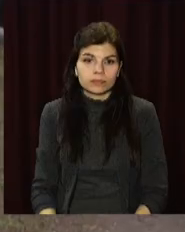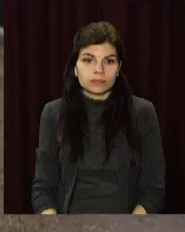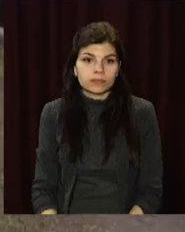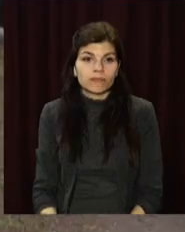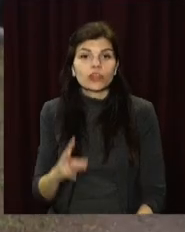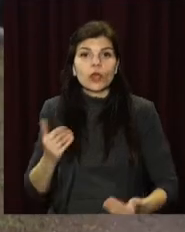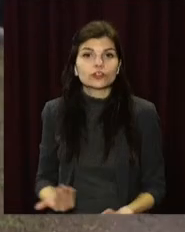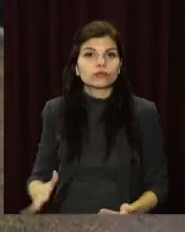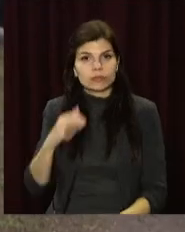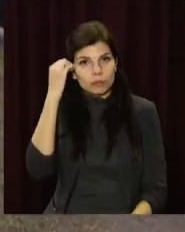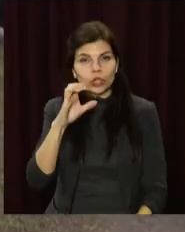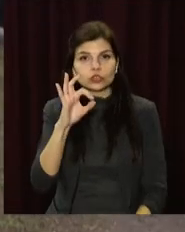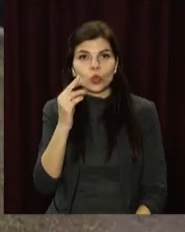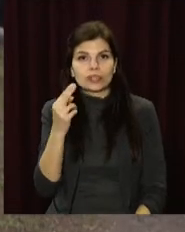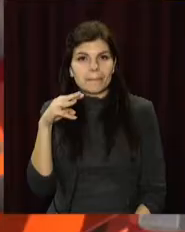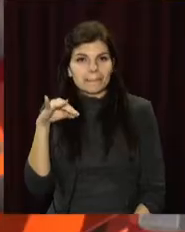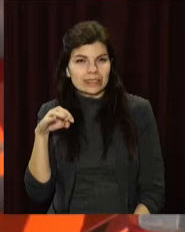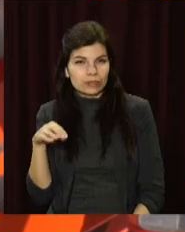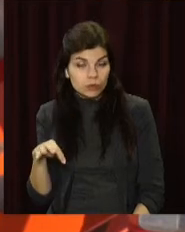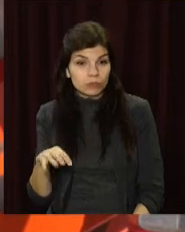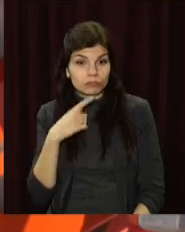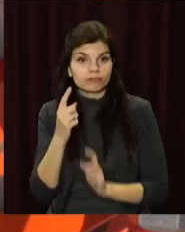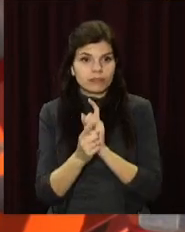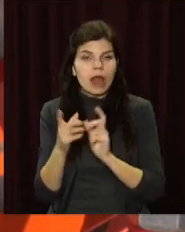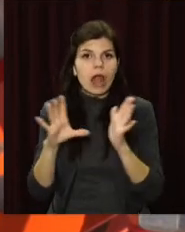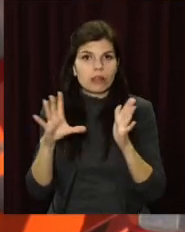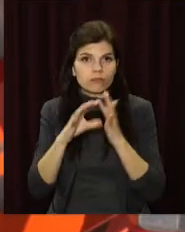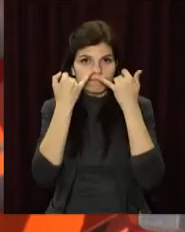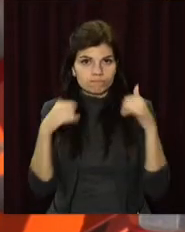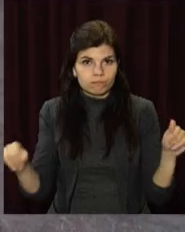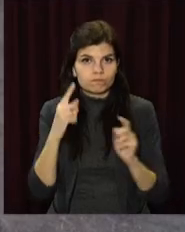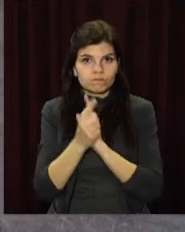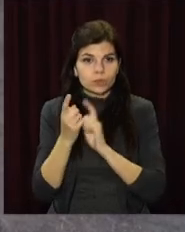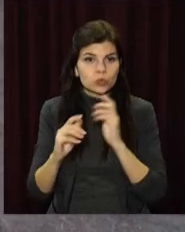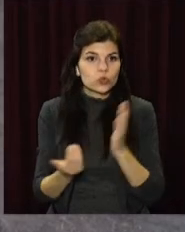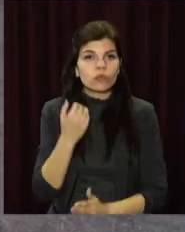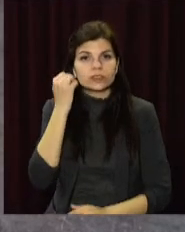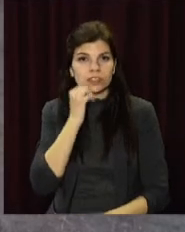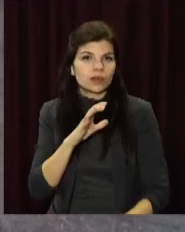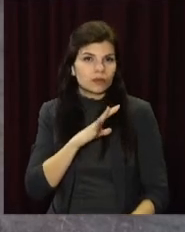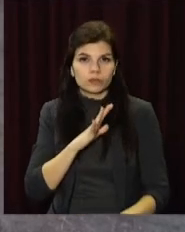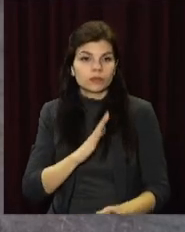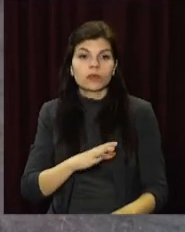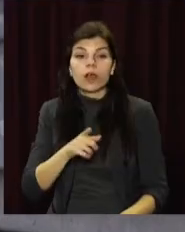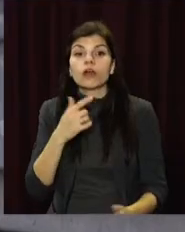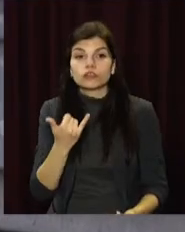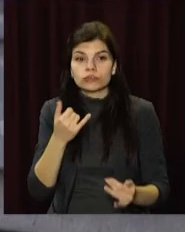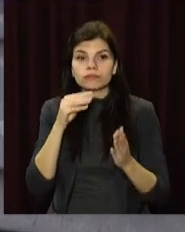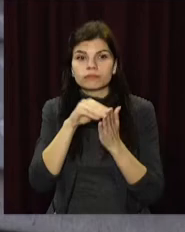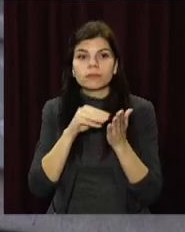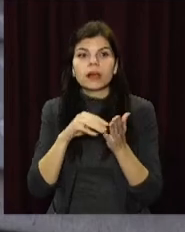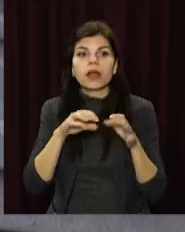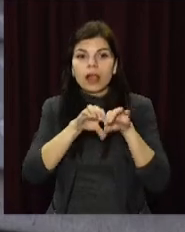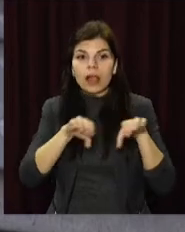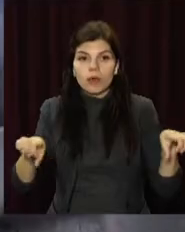На житловому масиві соцмісту розпочалася реконструкція електромережі. Паралельно з існуючою лінією фахівці ДТЕК укладають резервну